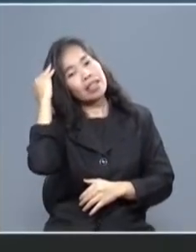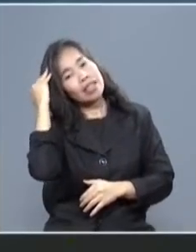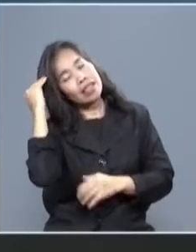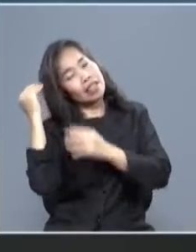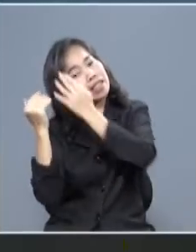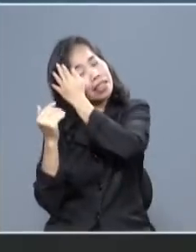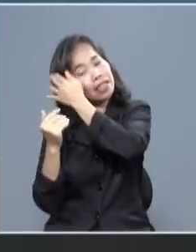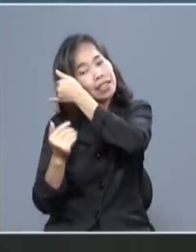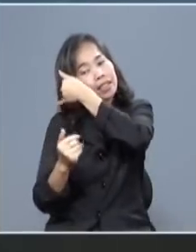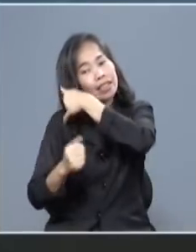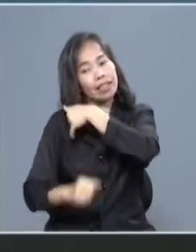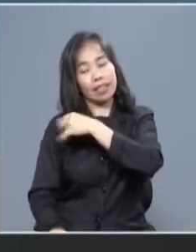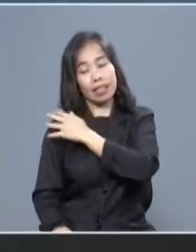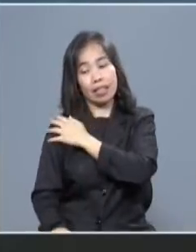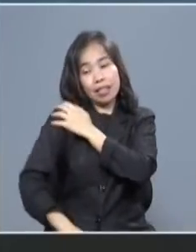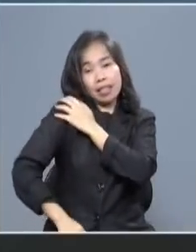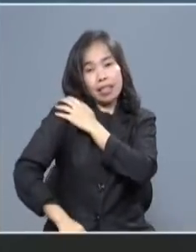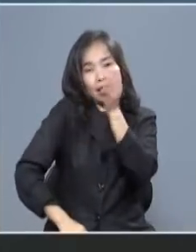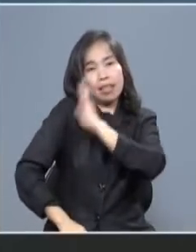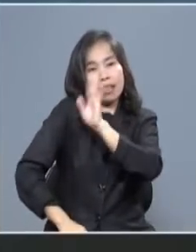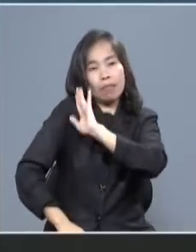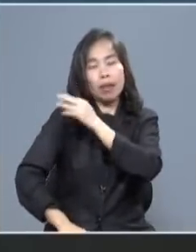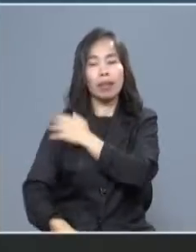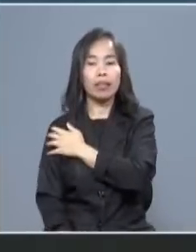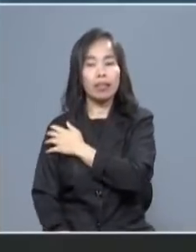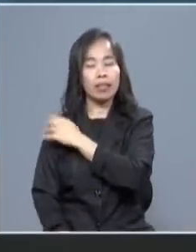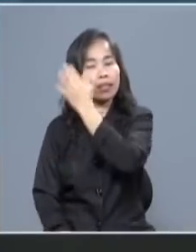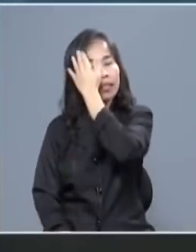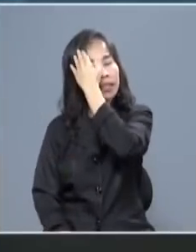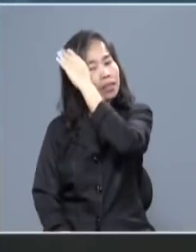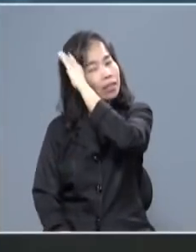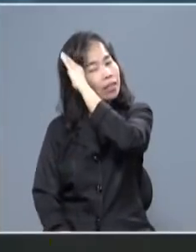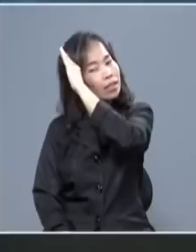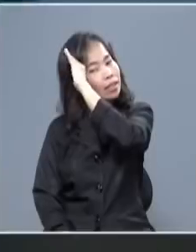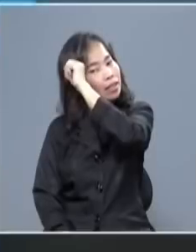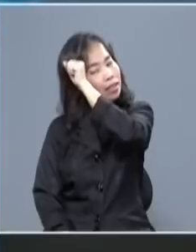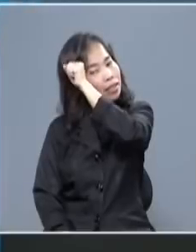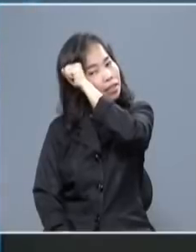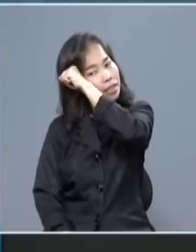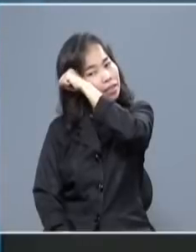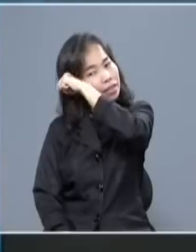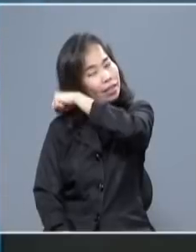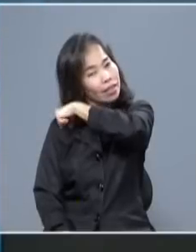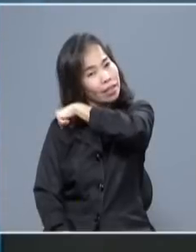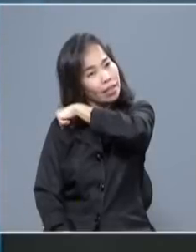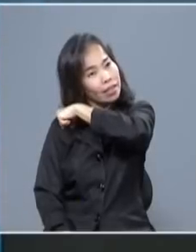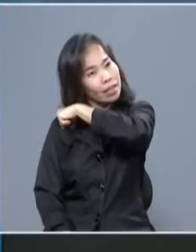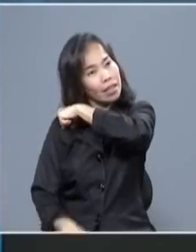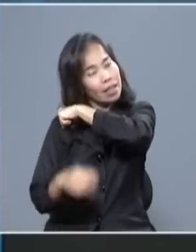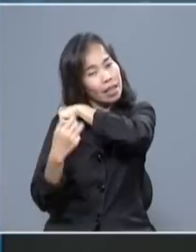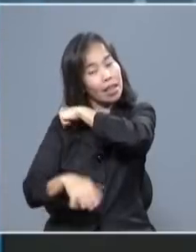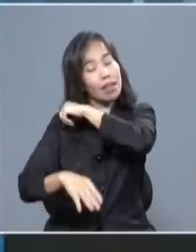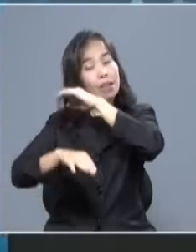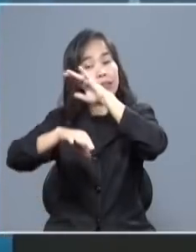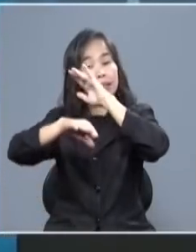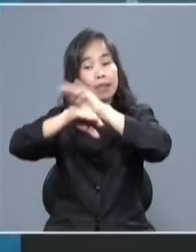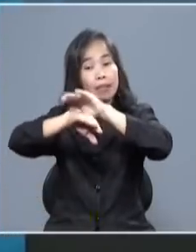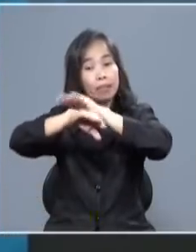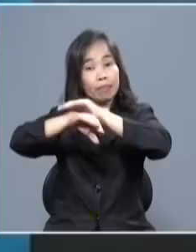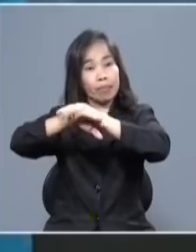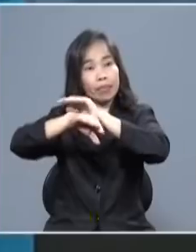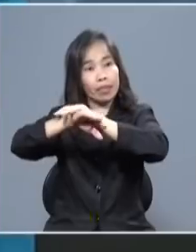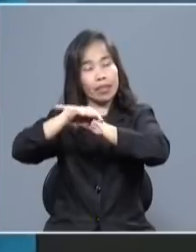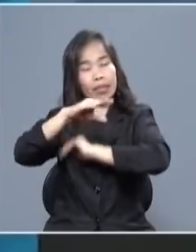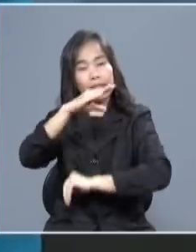ไม่ยกไหล่นะครับแต่ศีรษะเอ็นมาทางไหล่ขวาแล้วก็ตรงนี้จะตึงนะครับพอตรตรงนี้ตึงปุ๊บเราใช้มือข้างข้างขวาเนี่ยนะครับบีบนวดไป